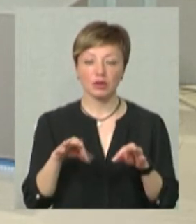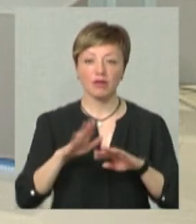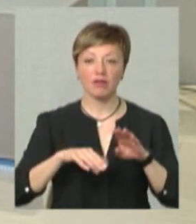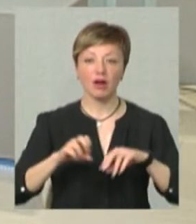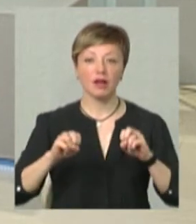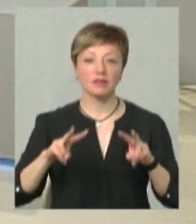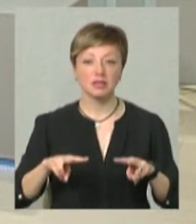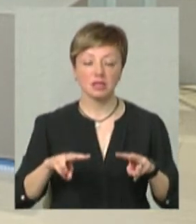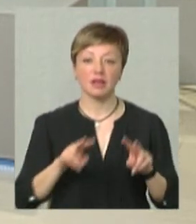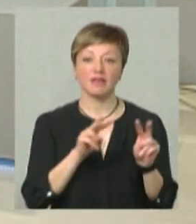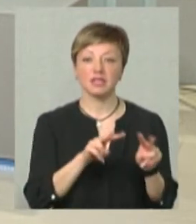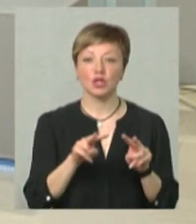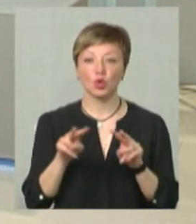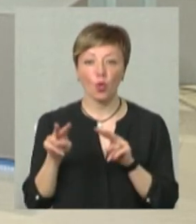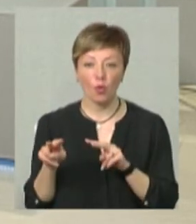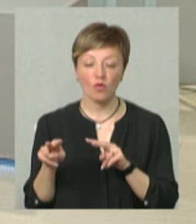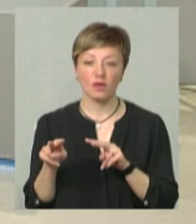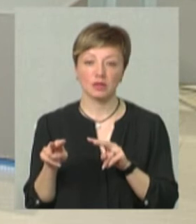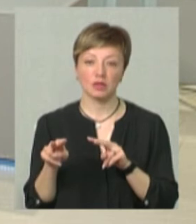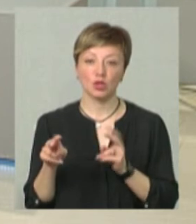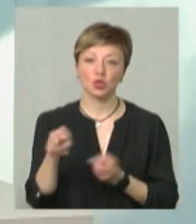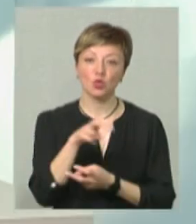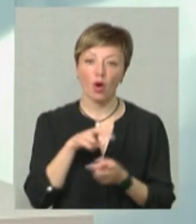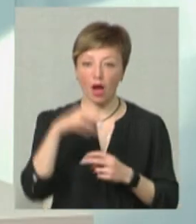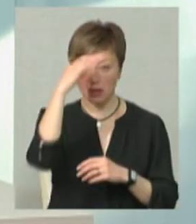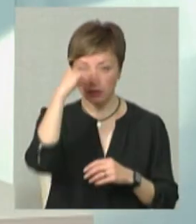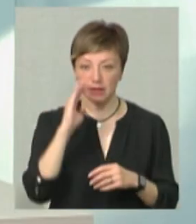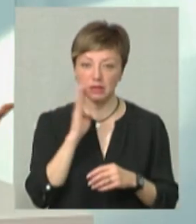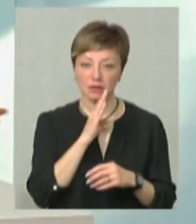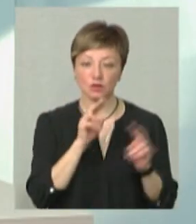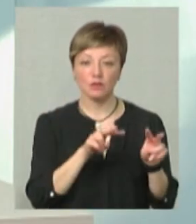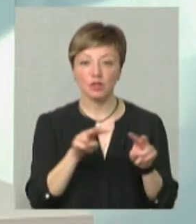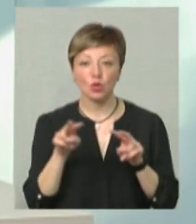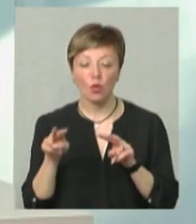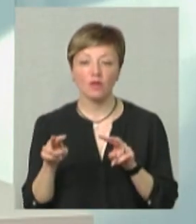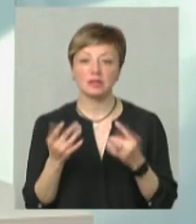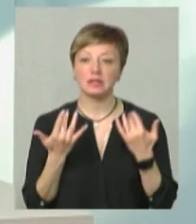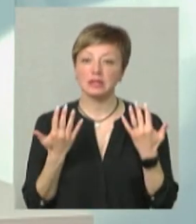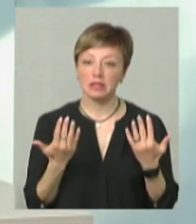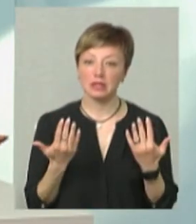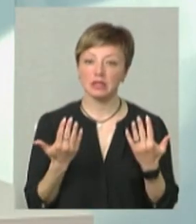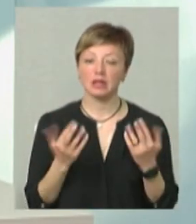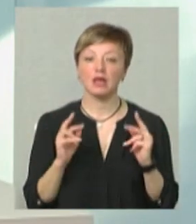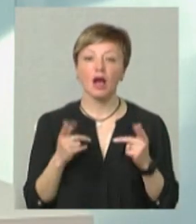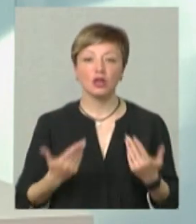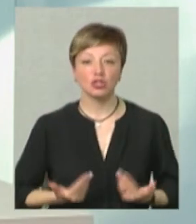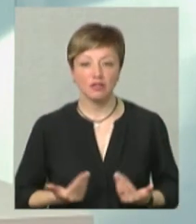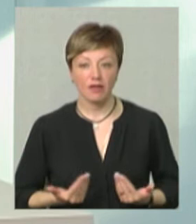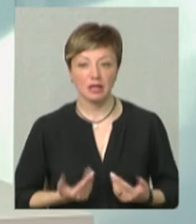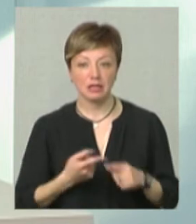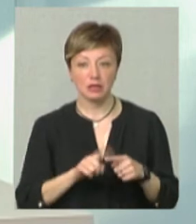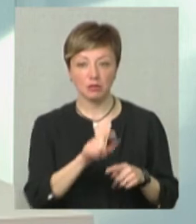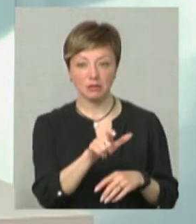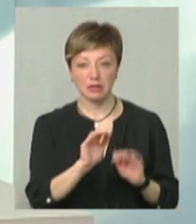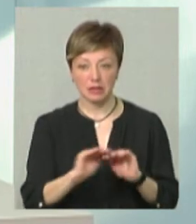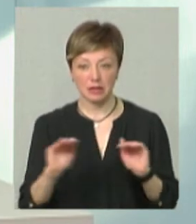фахівці відслідковувати, шукати батьків, відслідковувати, наскільки, як живеться тим діткам